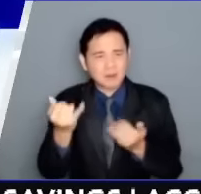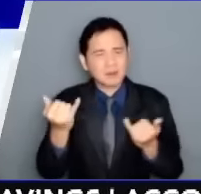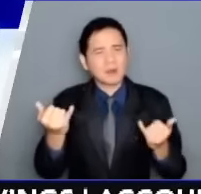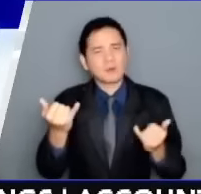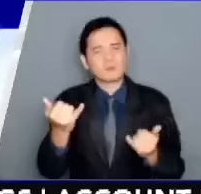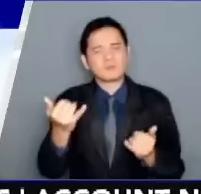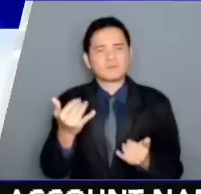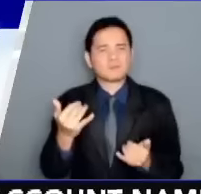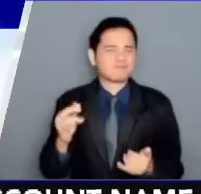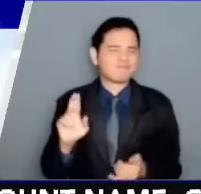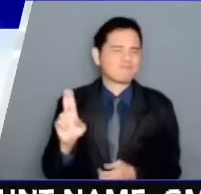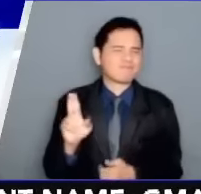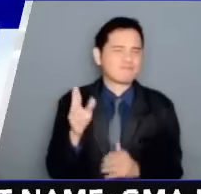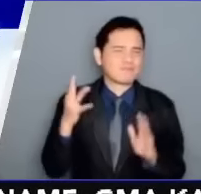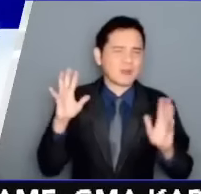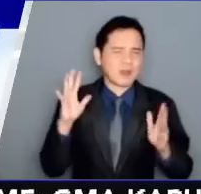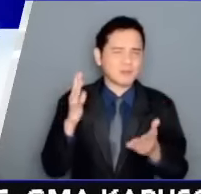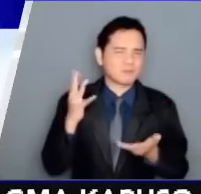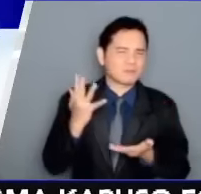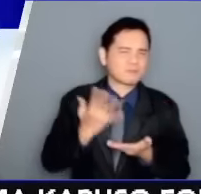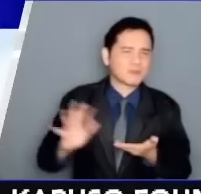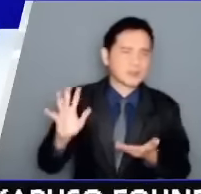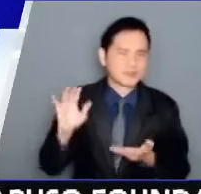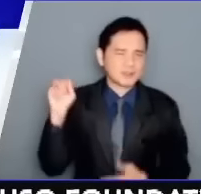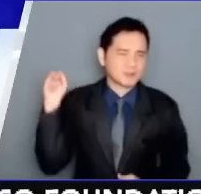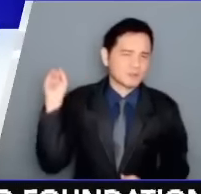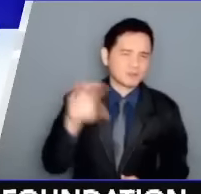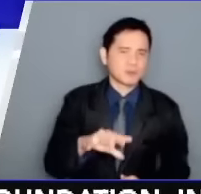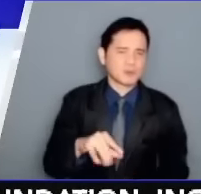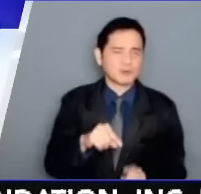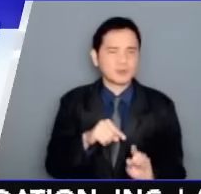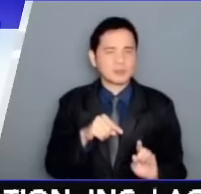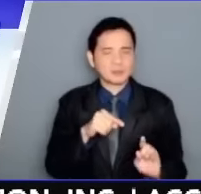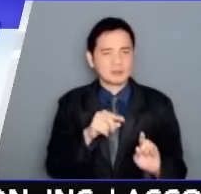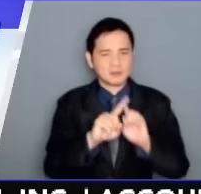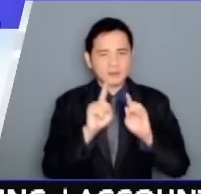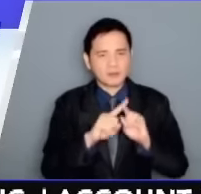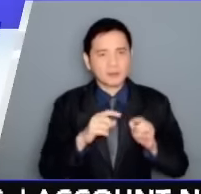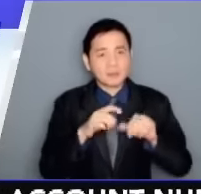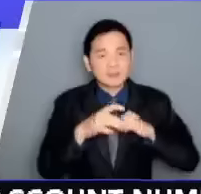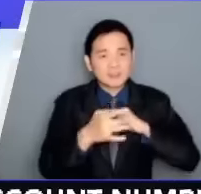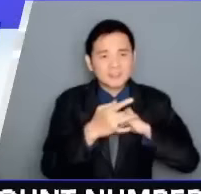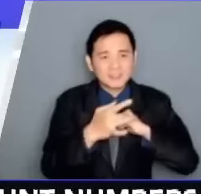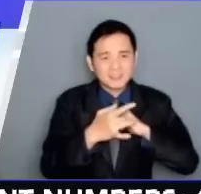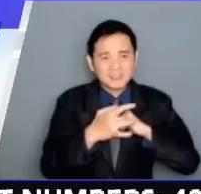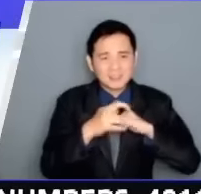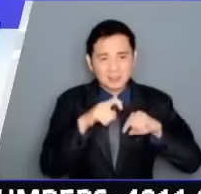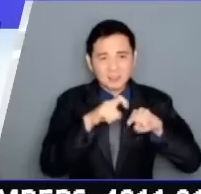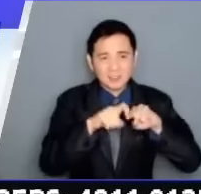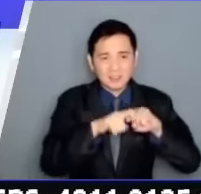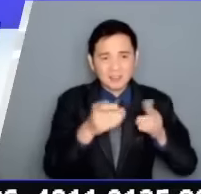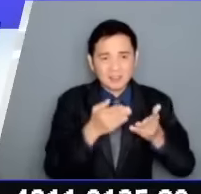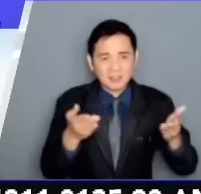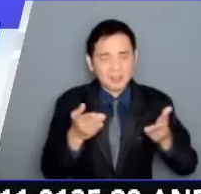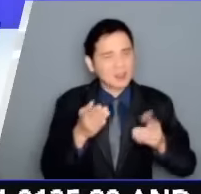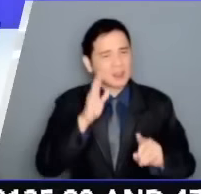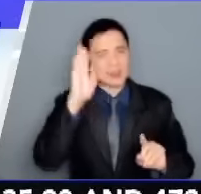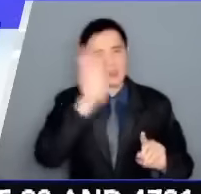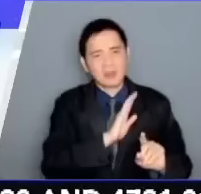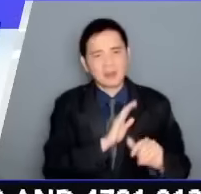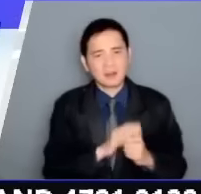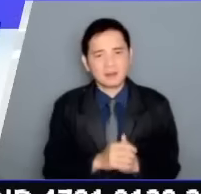appliances Syempre pag nasira Wala na hindi na mapapakinabangan ang kapitbahay niyang si Richard itinapon na ang mga